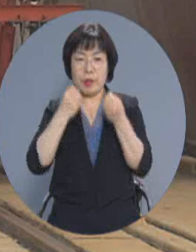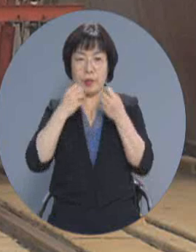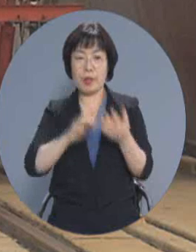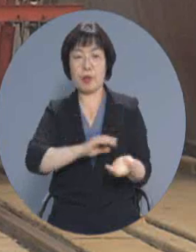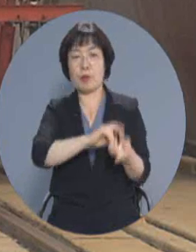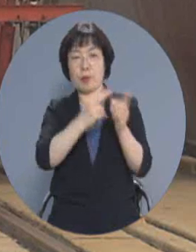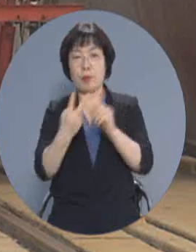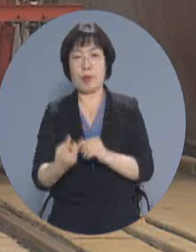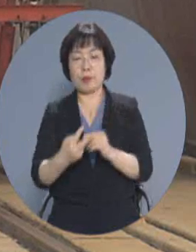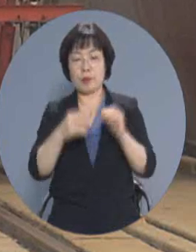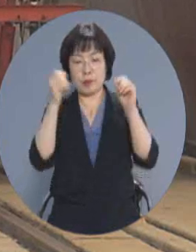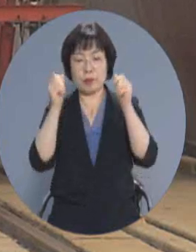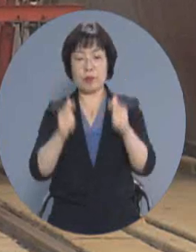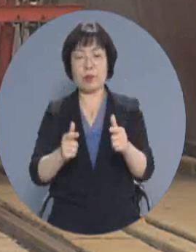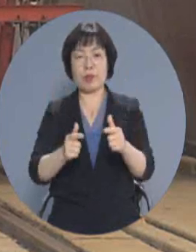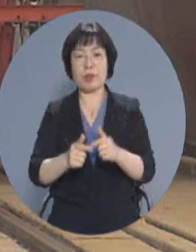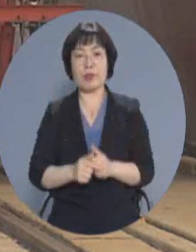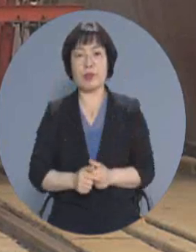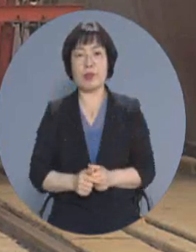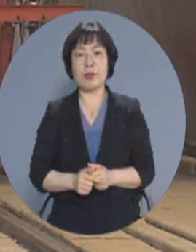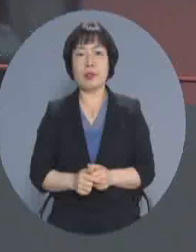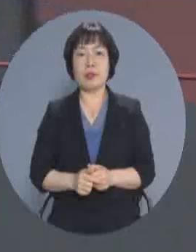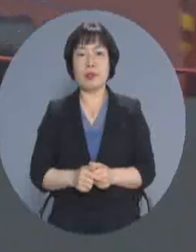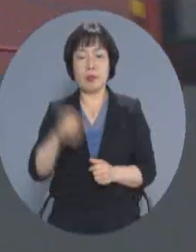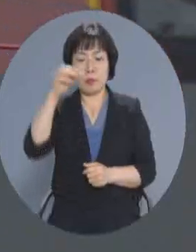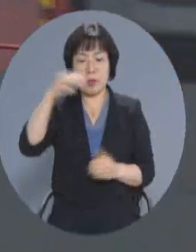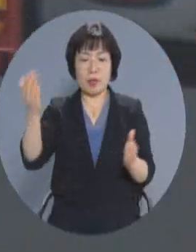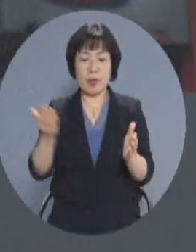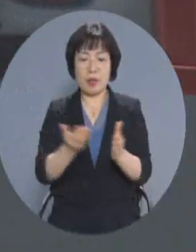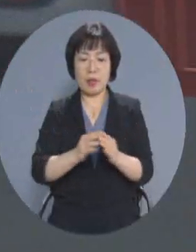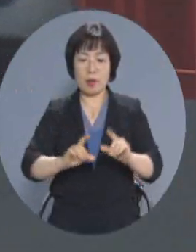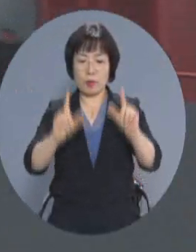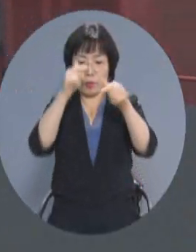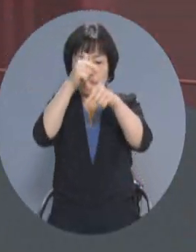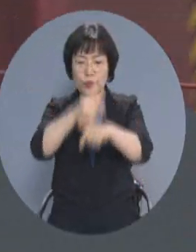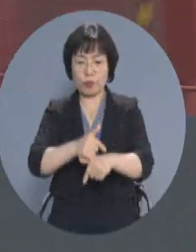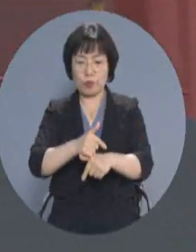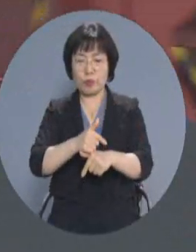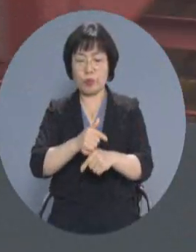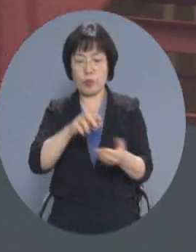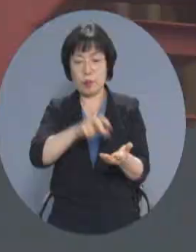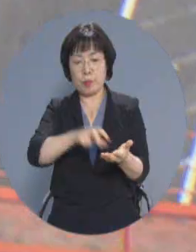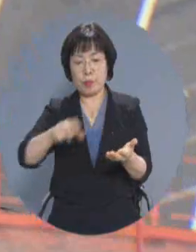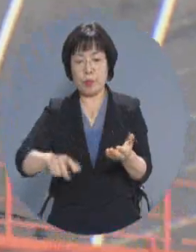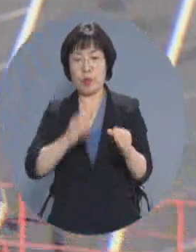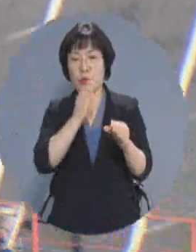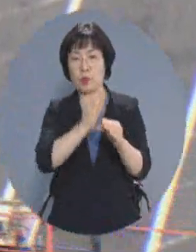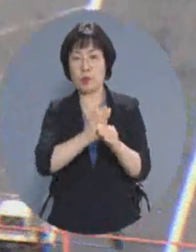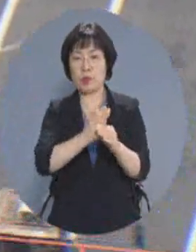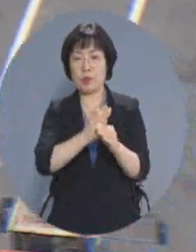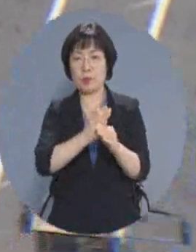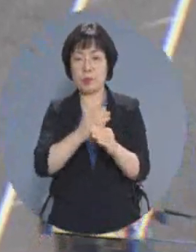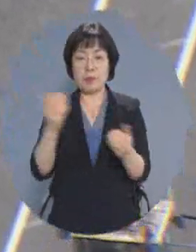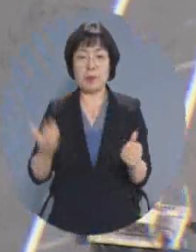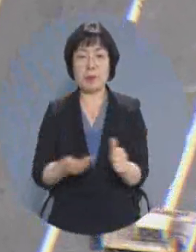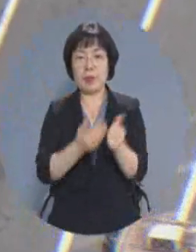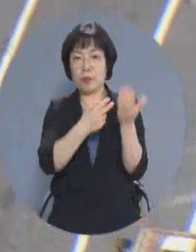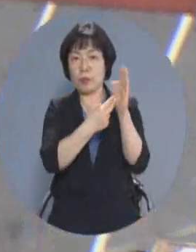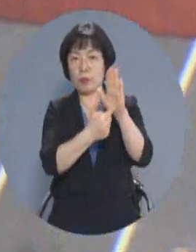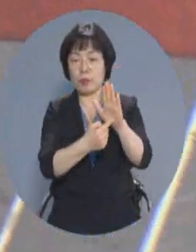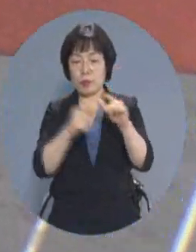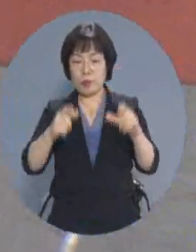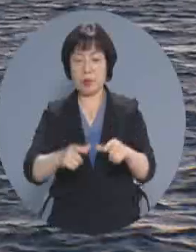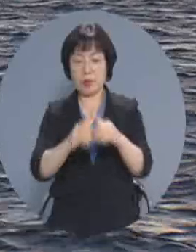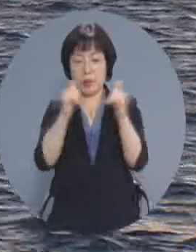전환하는 결정적 역할을 했습니다. 광양항을 동북아 물류허브로 육성하겠다는 비전을 제시한 이번 전략에